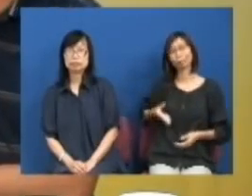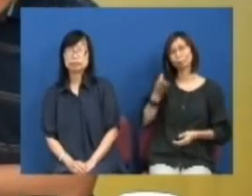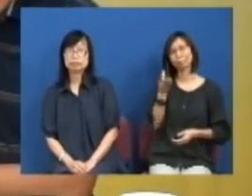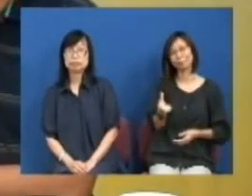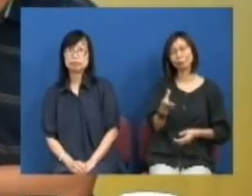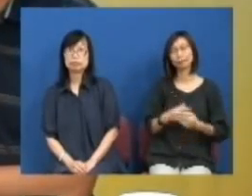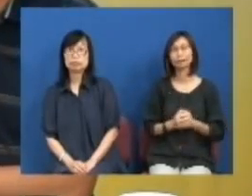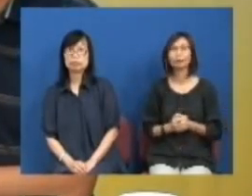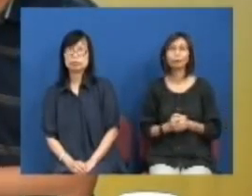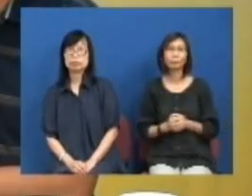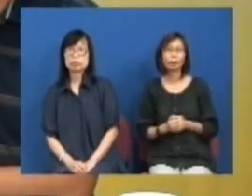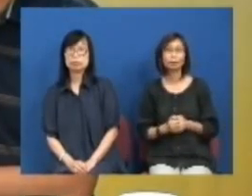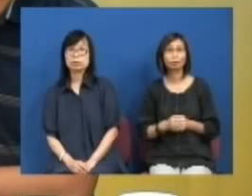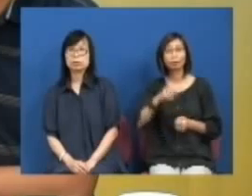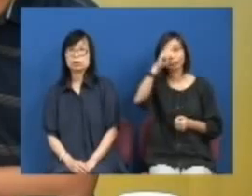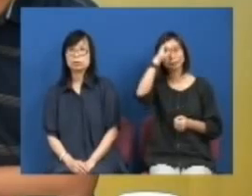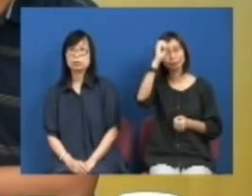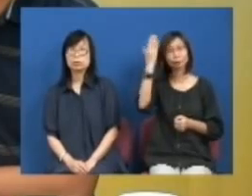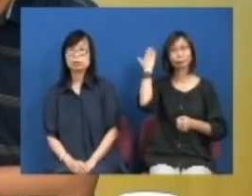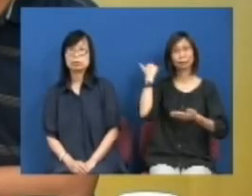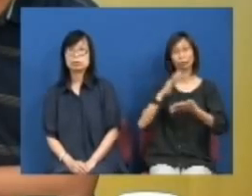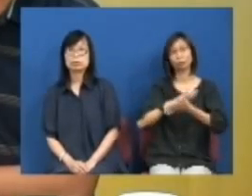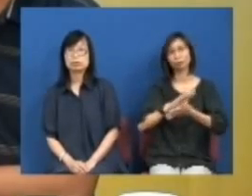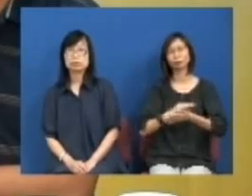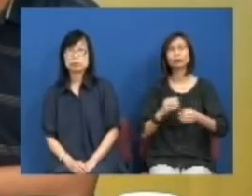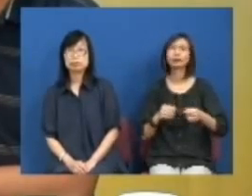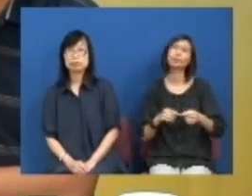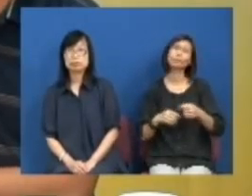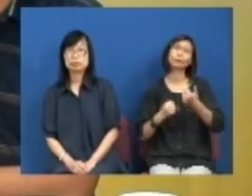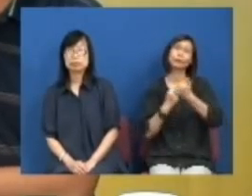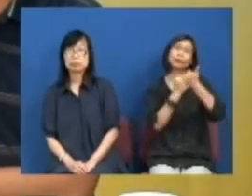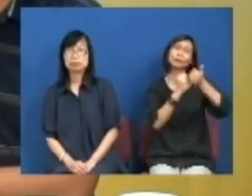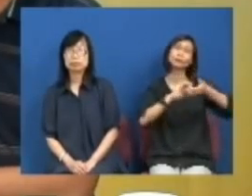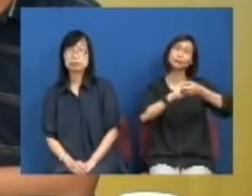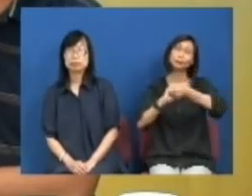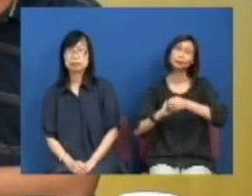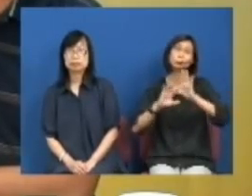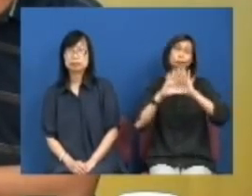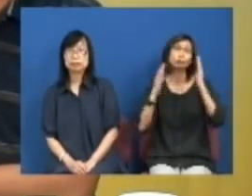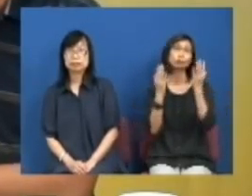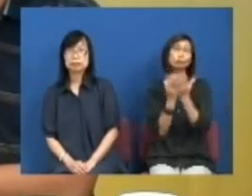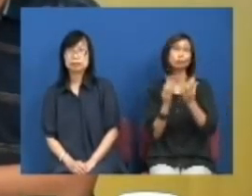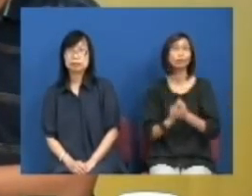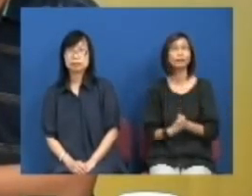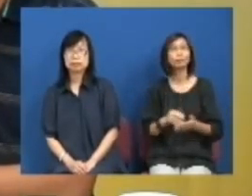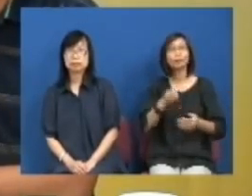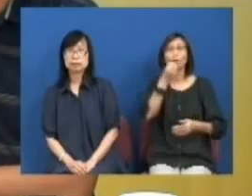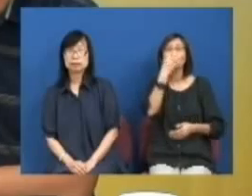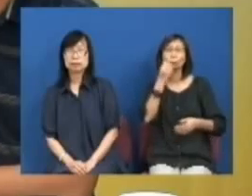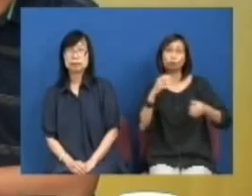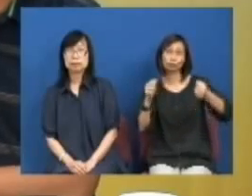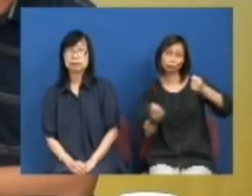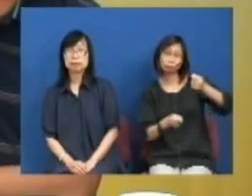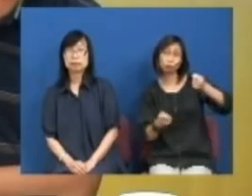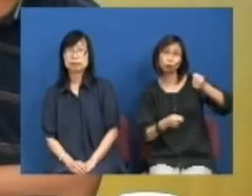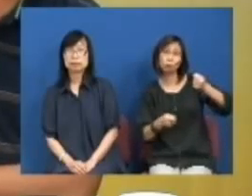大家都記得舊年咧，即係支聯會搞嘅，即係喺時立廣場嗰一個活動咧，俾人沒收咗呢個民主女神像咧，